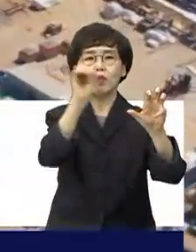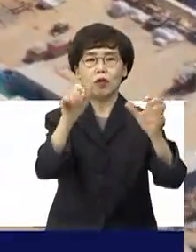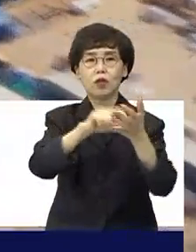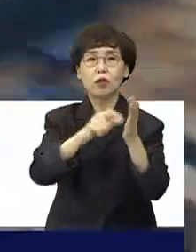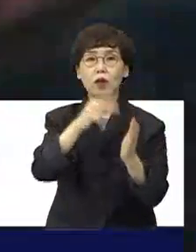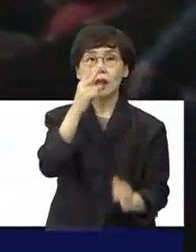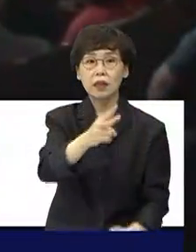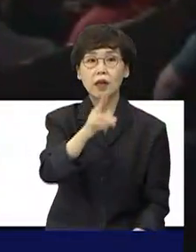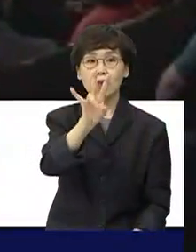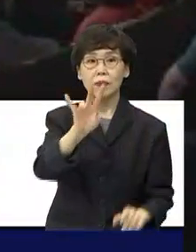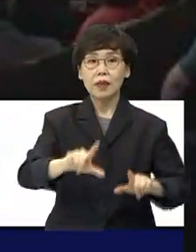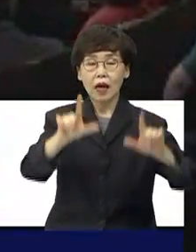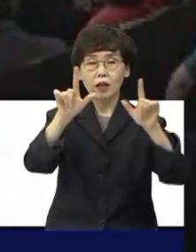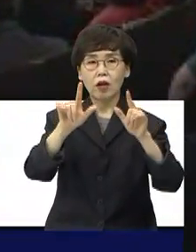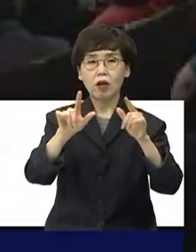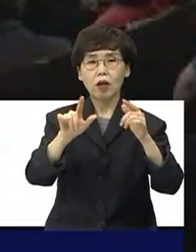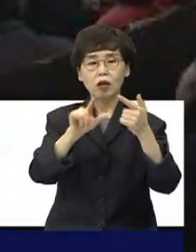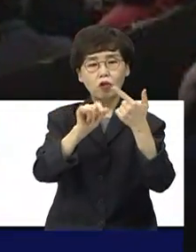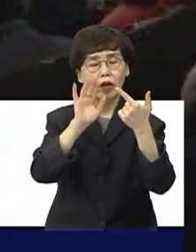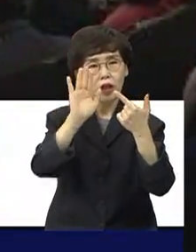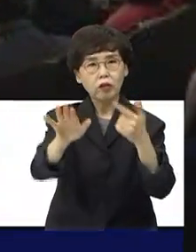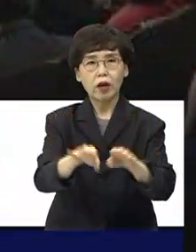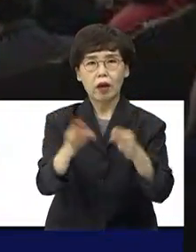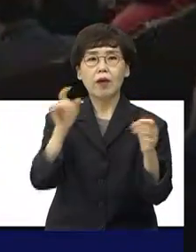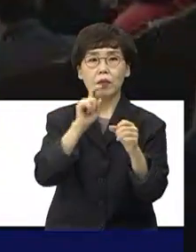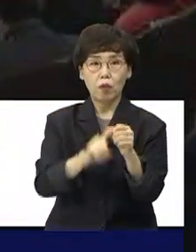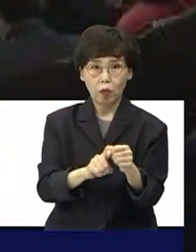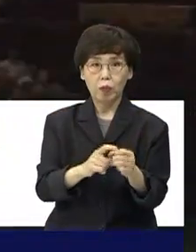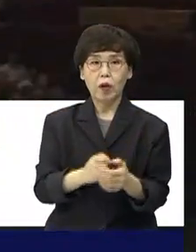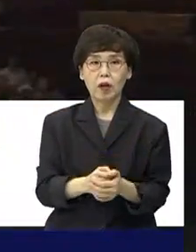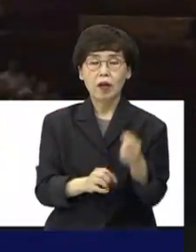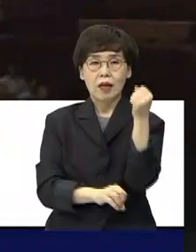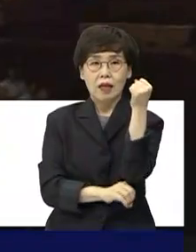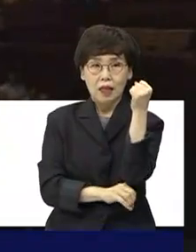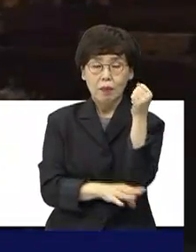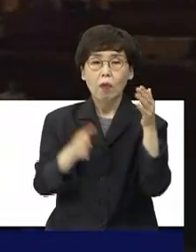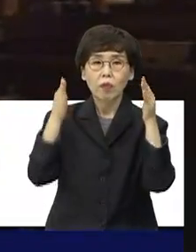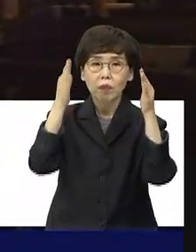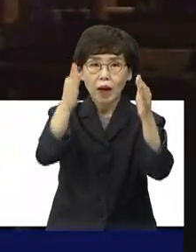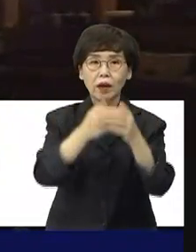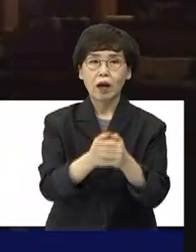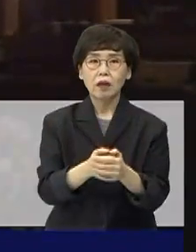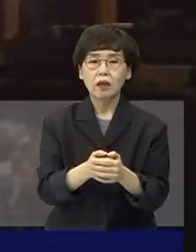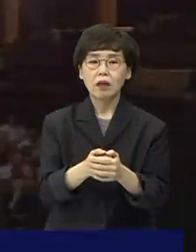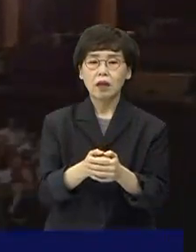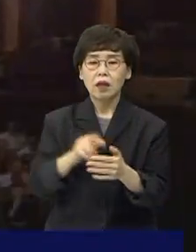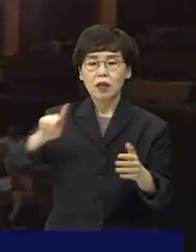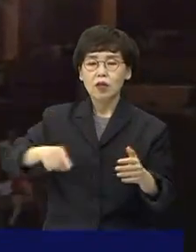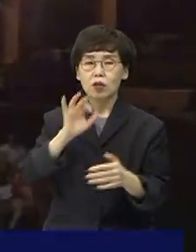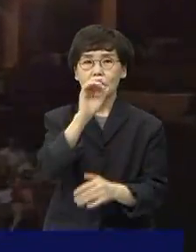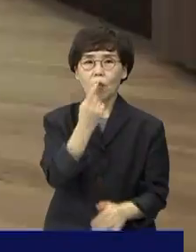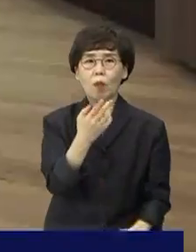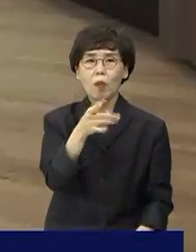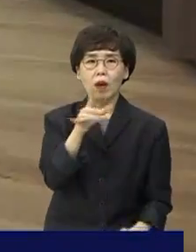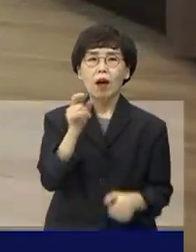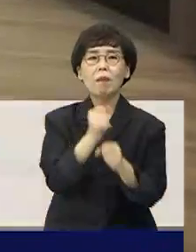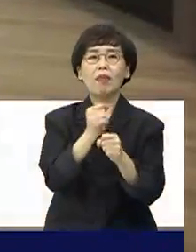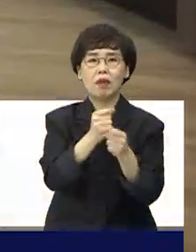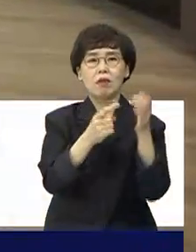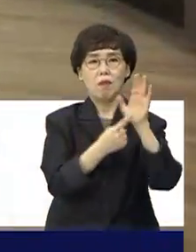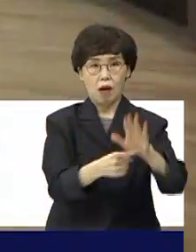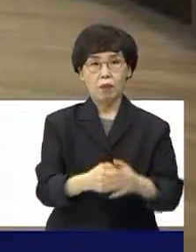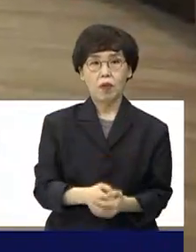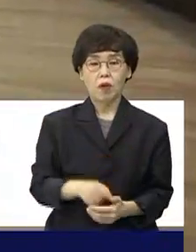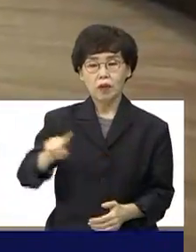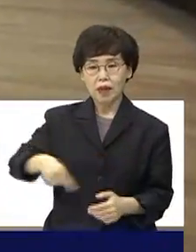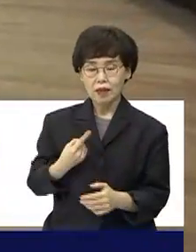2024년 하반기 개관이 목표인 부산 오페라하우스의 기본적인 방향은 제작극장 형태입니다. 공연을